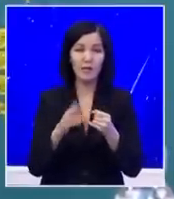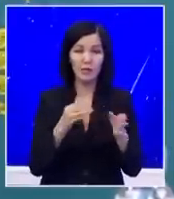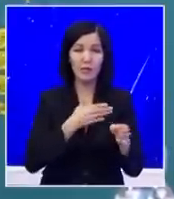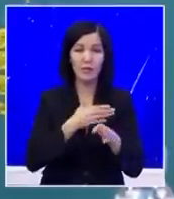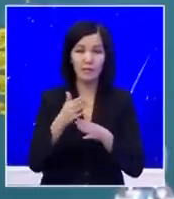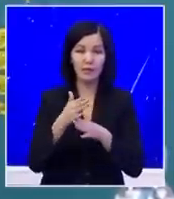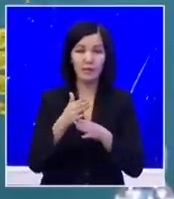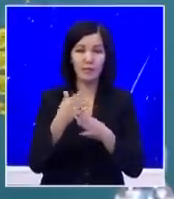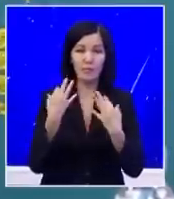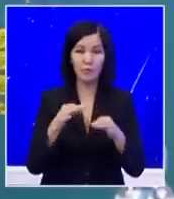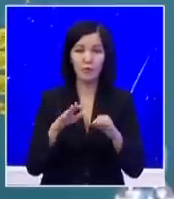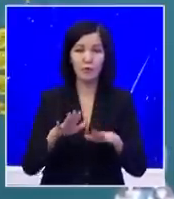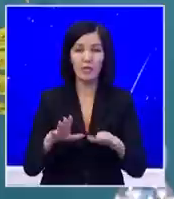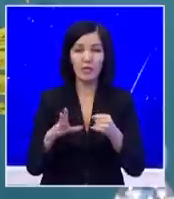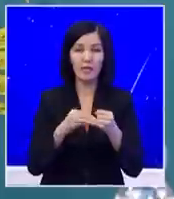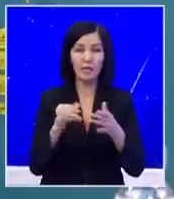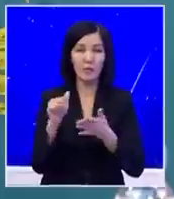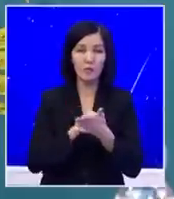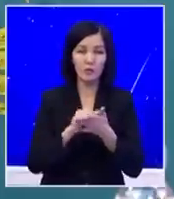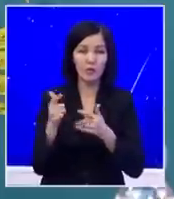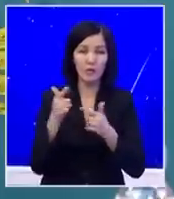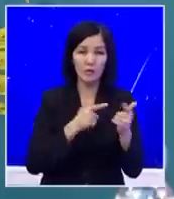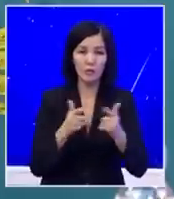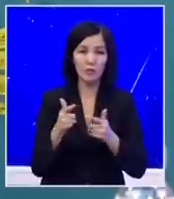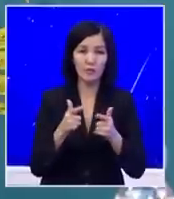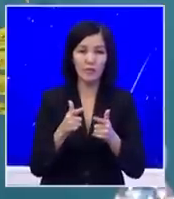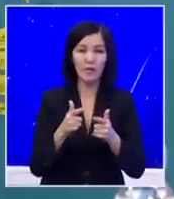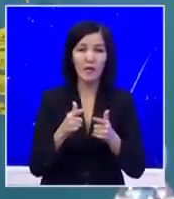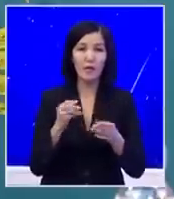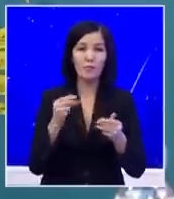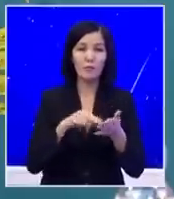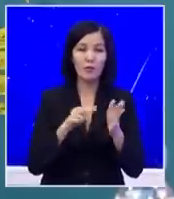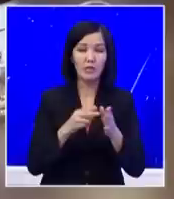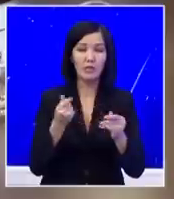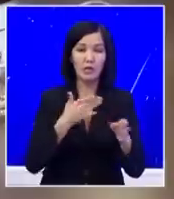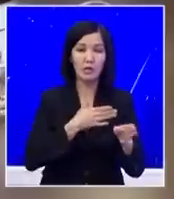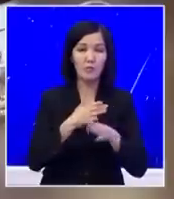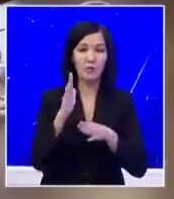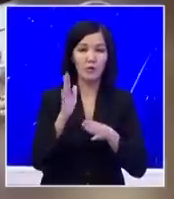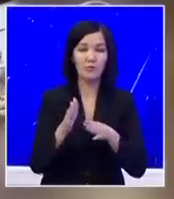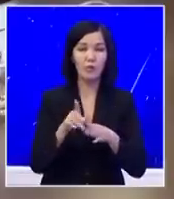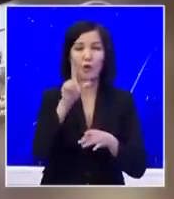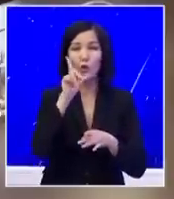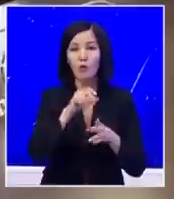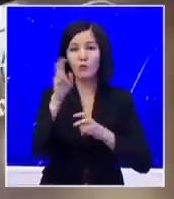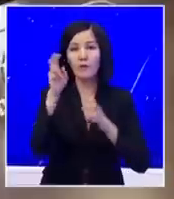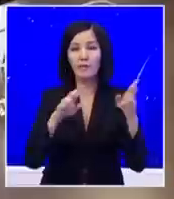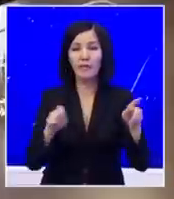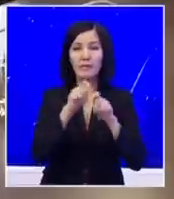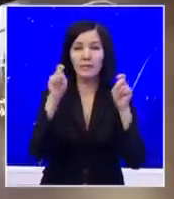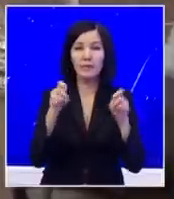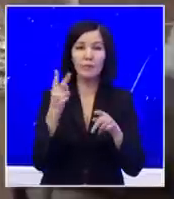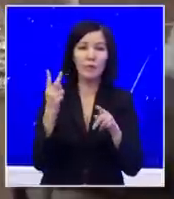босатып, бос жерлерді анықтап, оны құжаттандыру жұмыстарына арнайы бюджеттен ақша бөлеміз. Құс фабрикасын дамытудың екінші